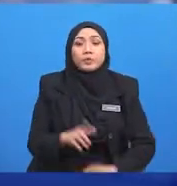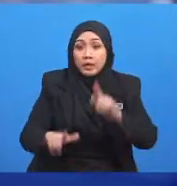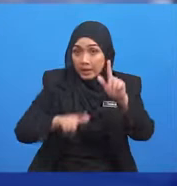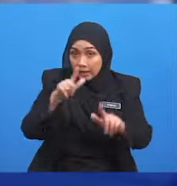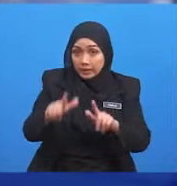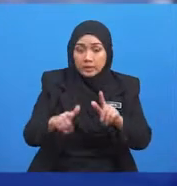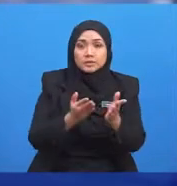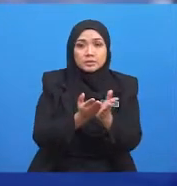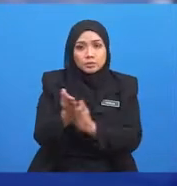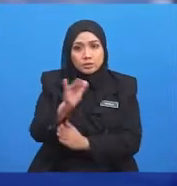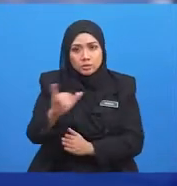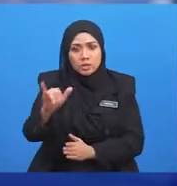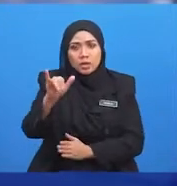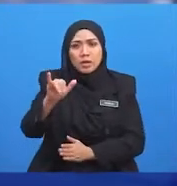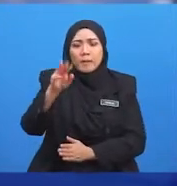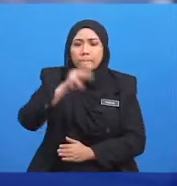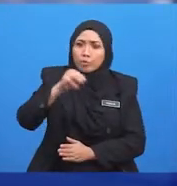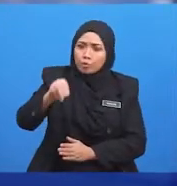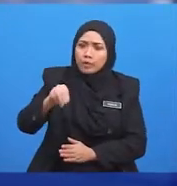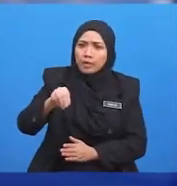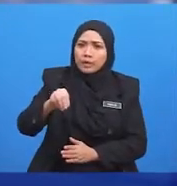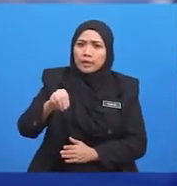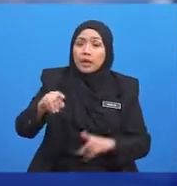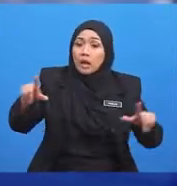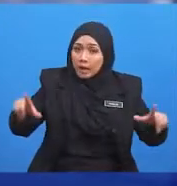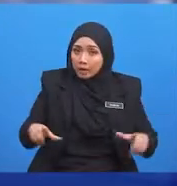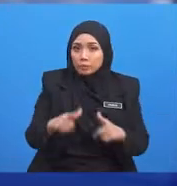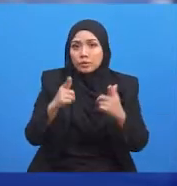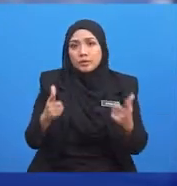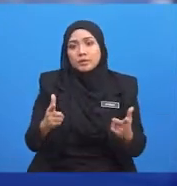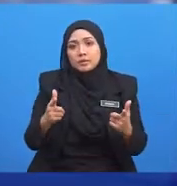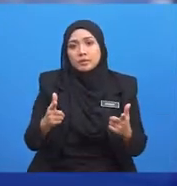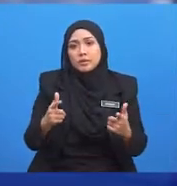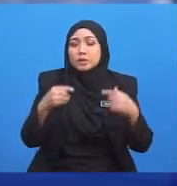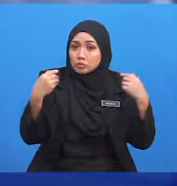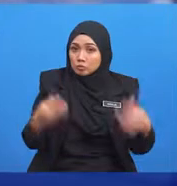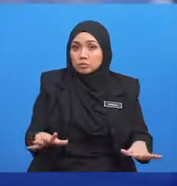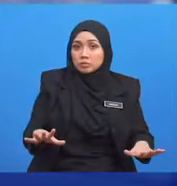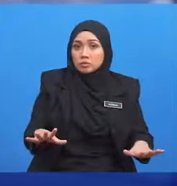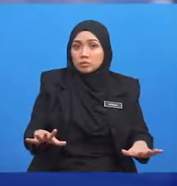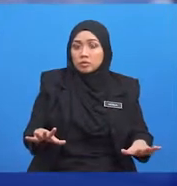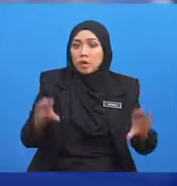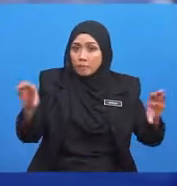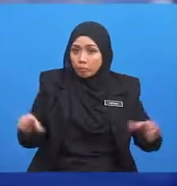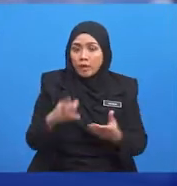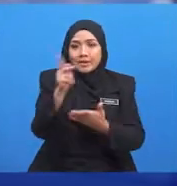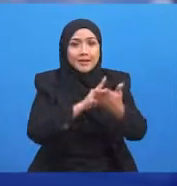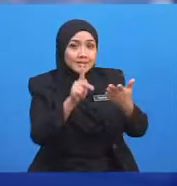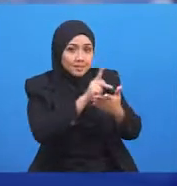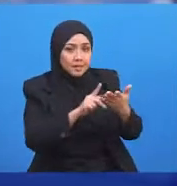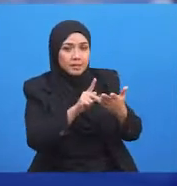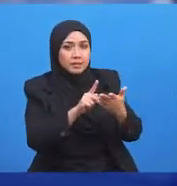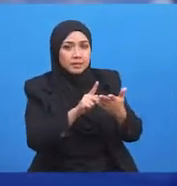Langkah seterusnya yang perlu kita lakukan setelah selesai membuat kajian